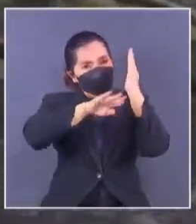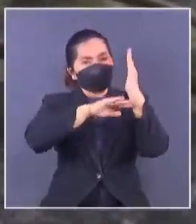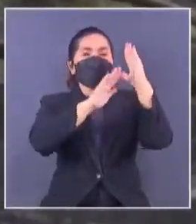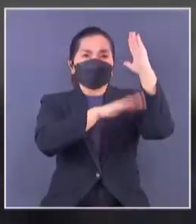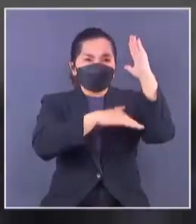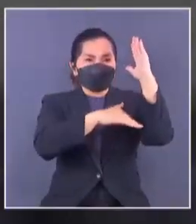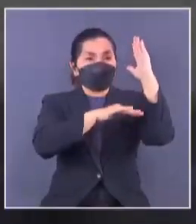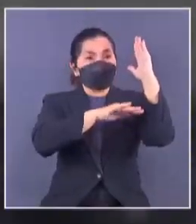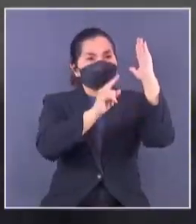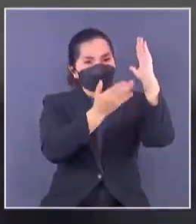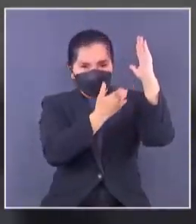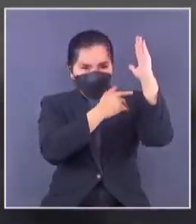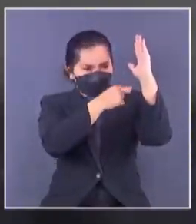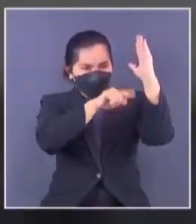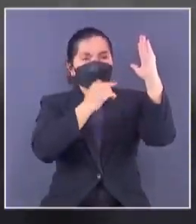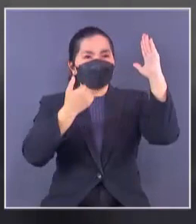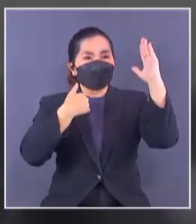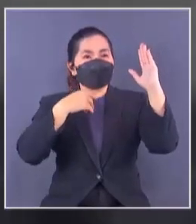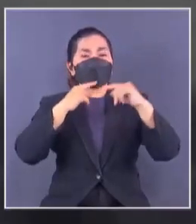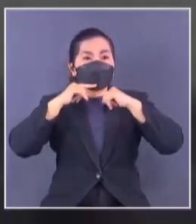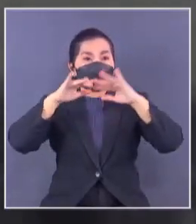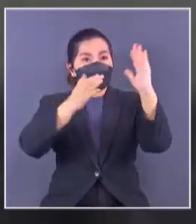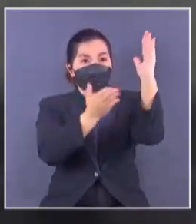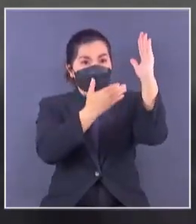ภาคใต้ฝั่งตะวันตกนะครับส่วนคลื่นลมบริเวณทะเล